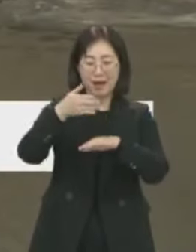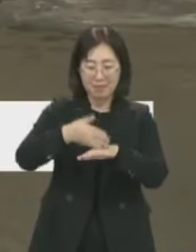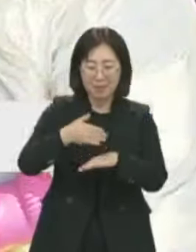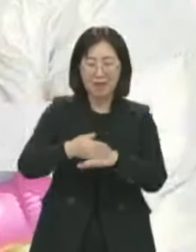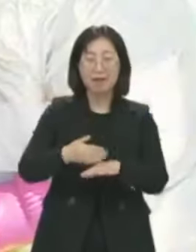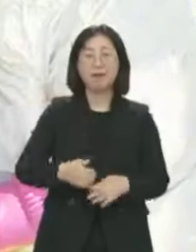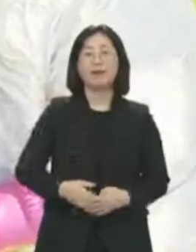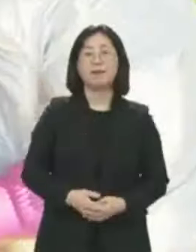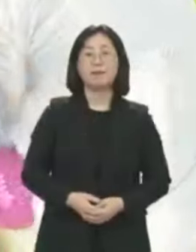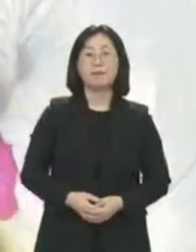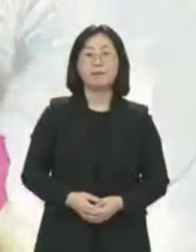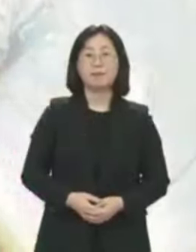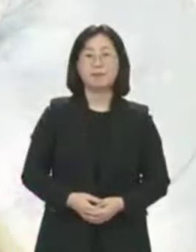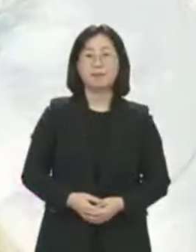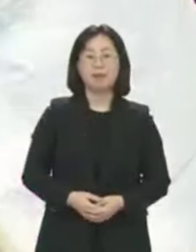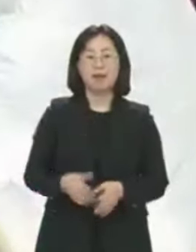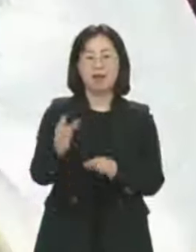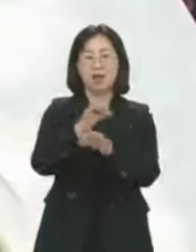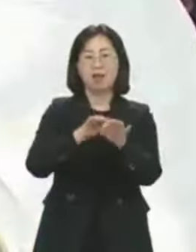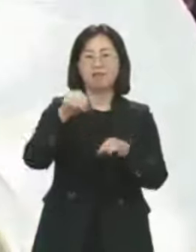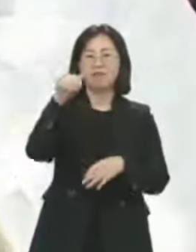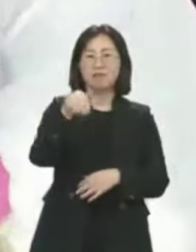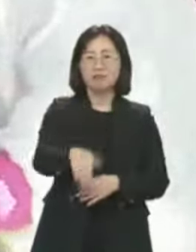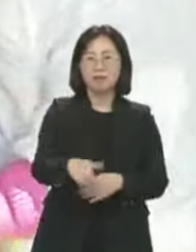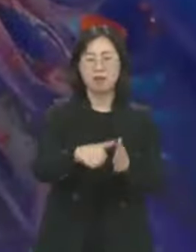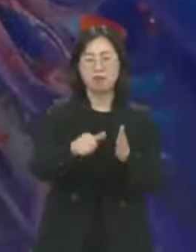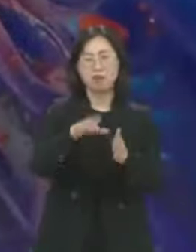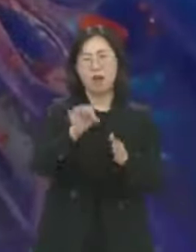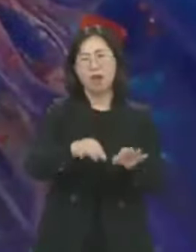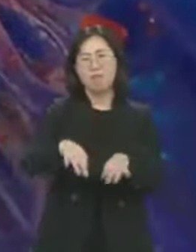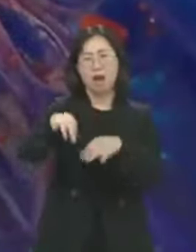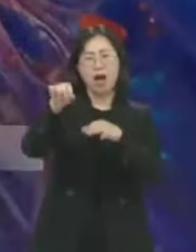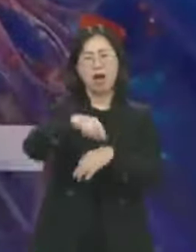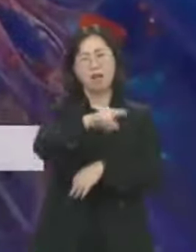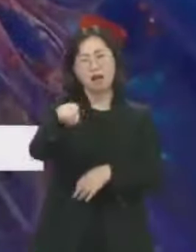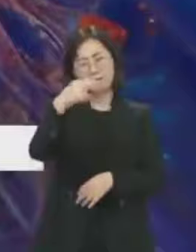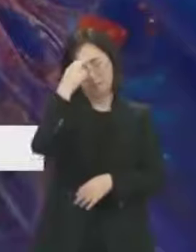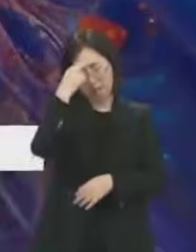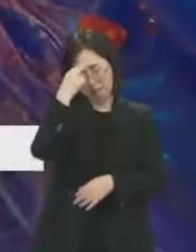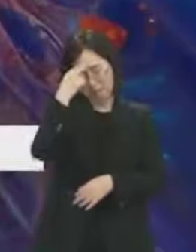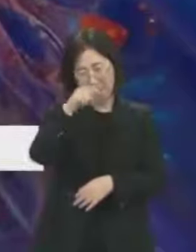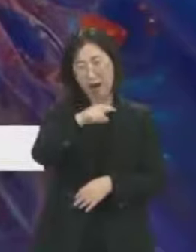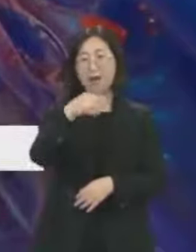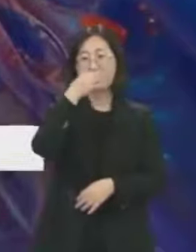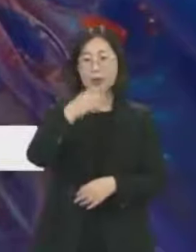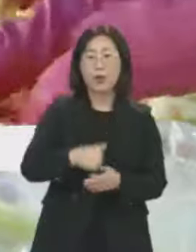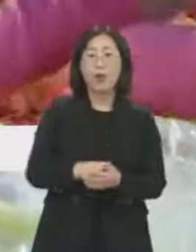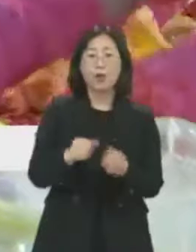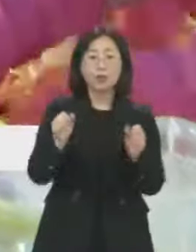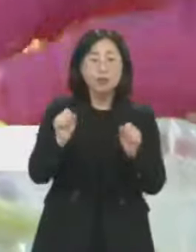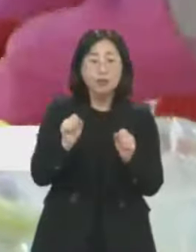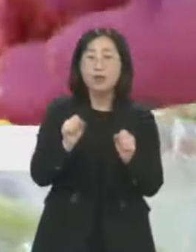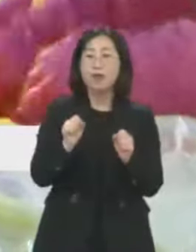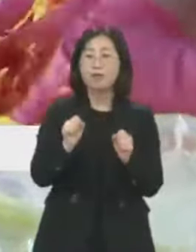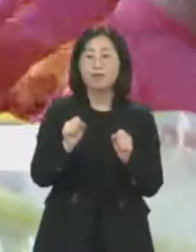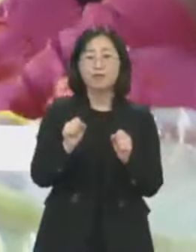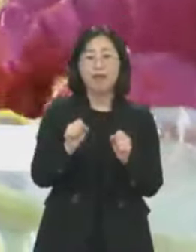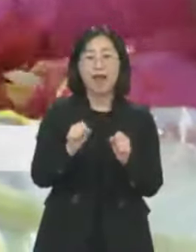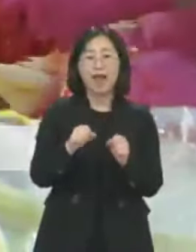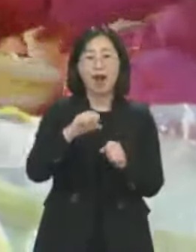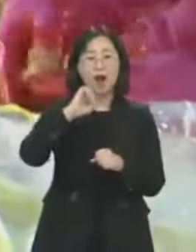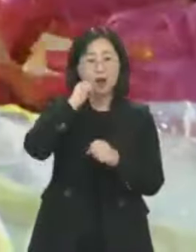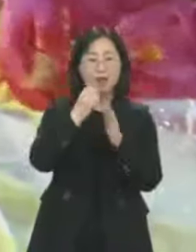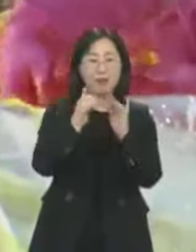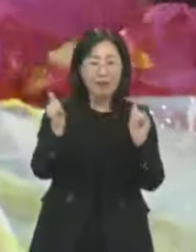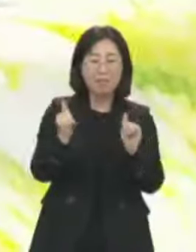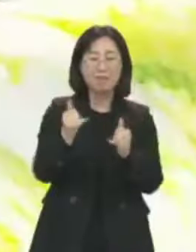감사드립니다. 경기 침체와 고물가로 모두가 힘든 시기를 보내는 요즘 추운 겨울을 앞두고 어려운 이웃들을 위한